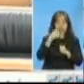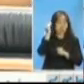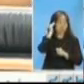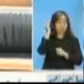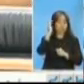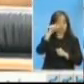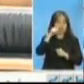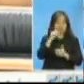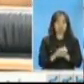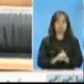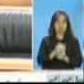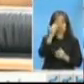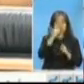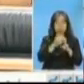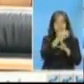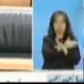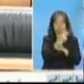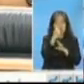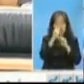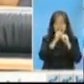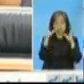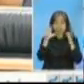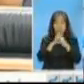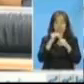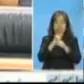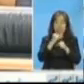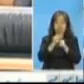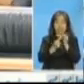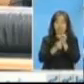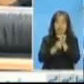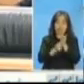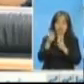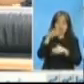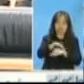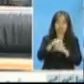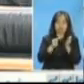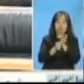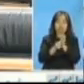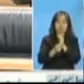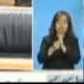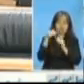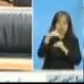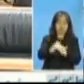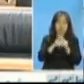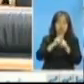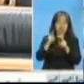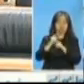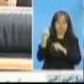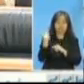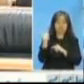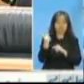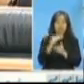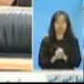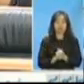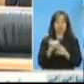เพราะสิ่งที่ผ่านมาทั้งหมดมันสะท้อนว่ามันเกิดความล้มเหลวมีการทุจริตเกิดขึ้นในหลายๆขั้นตอน